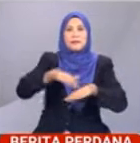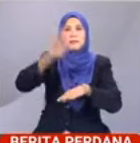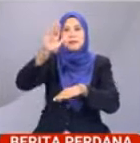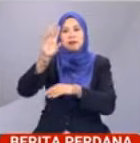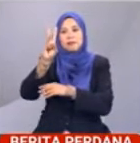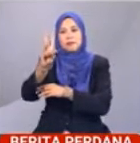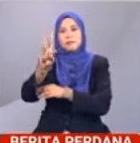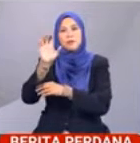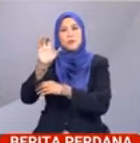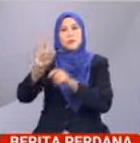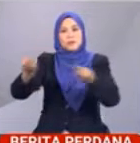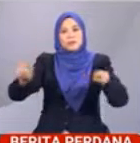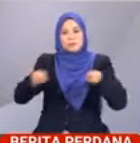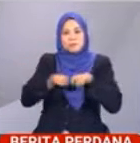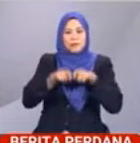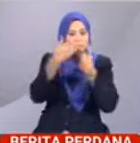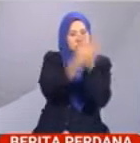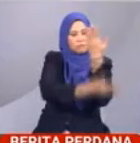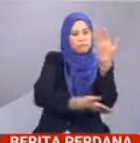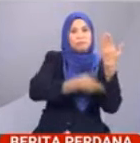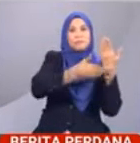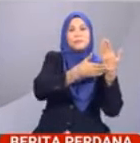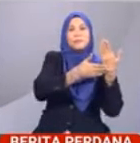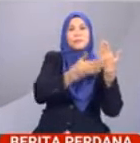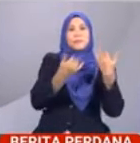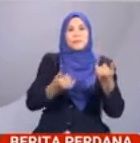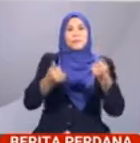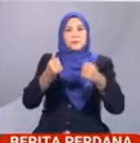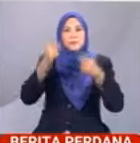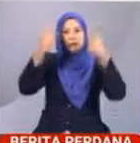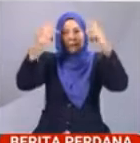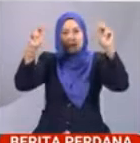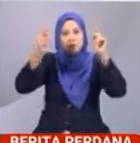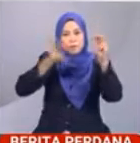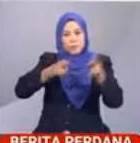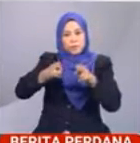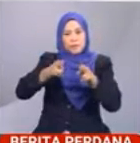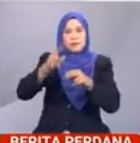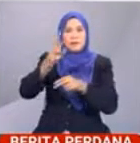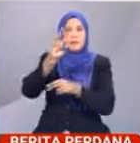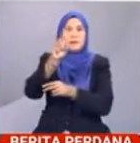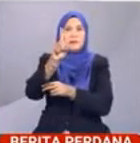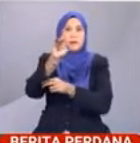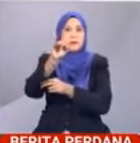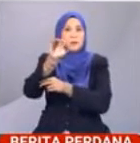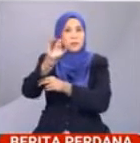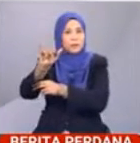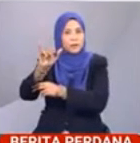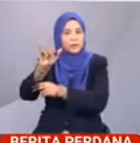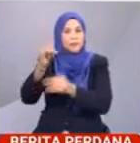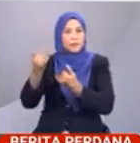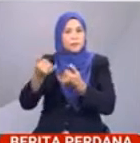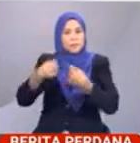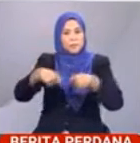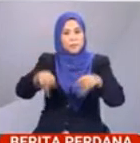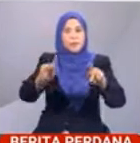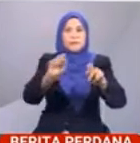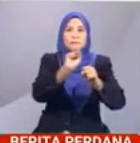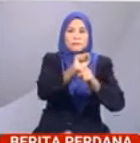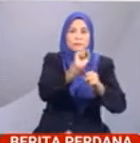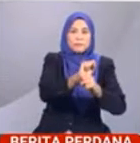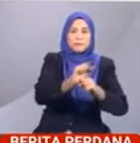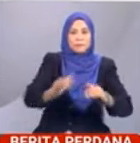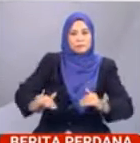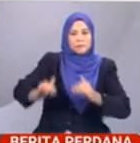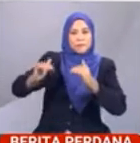600 lokasi seluruh negara menurut pengarah urusan Mr DIY Adrian Ong peluang pekerjaan disediakan dalam pelbagai